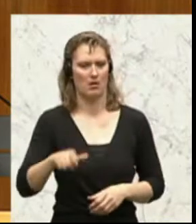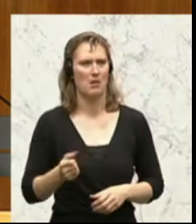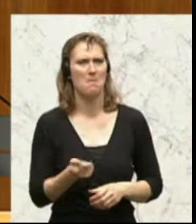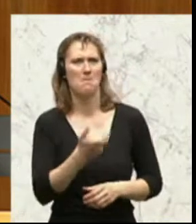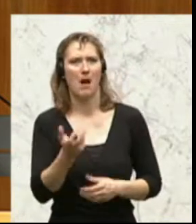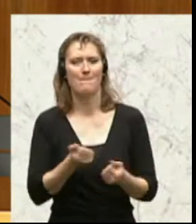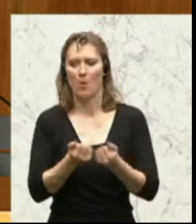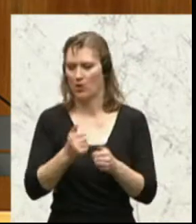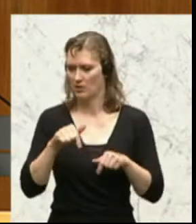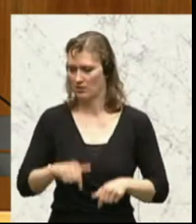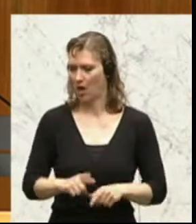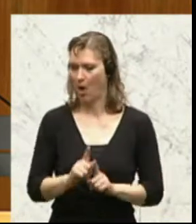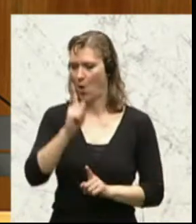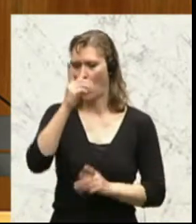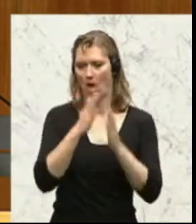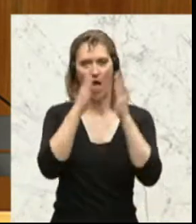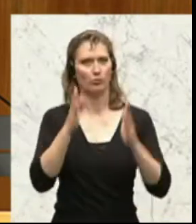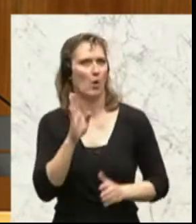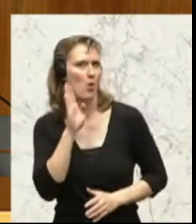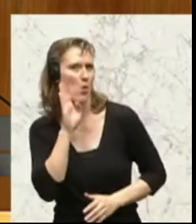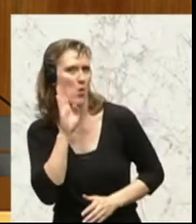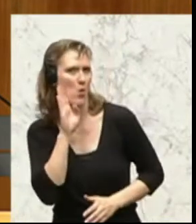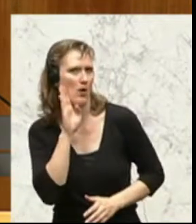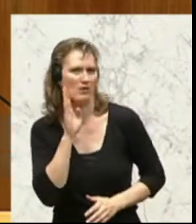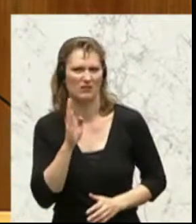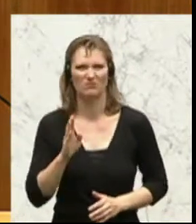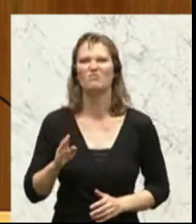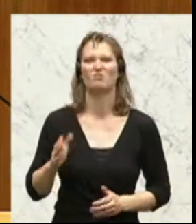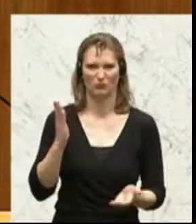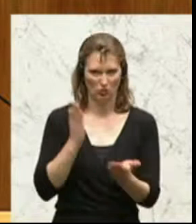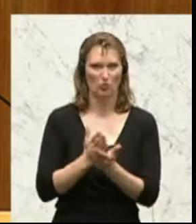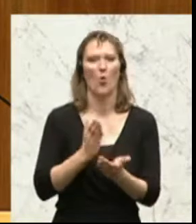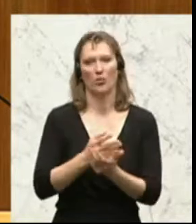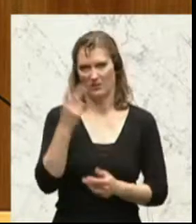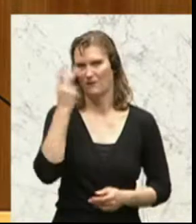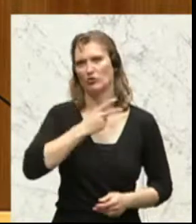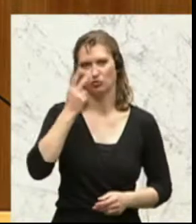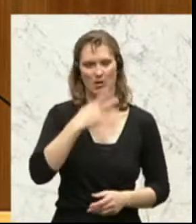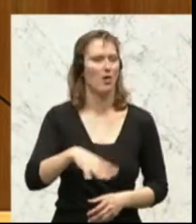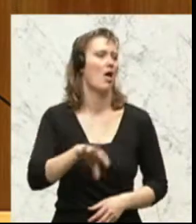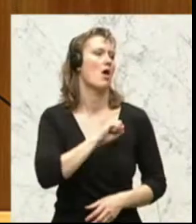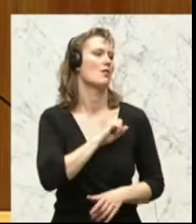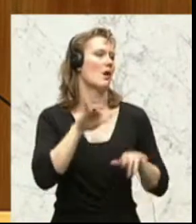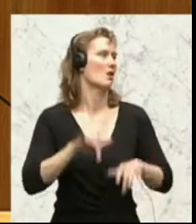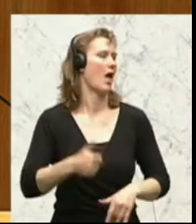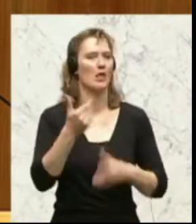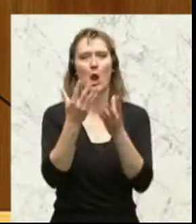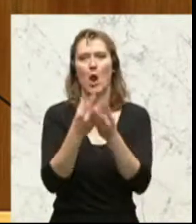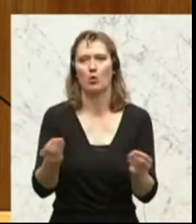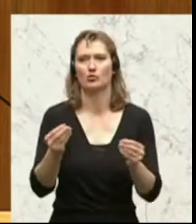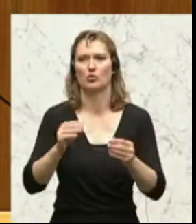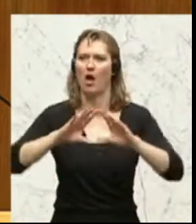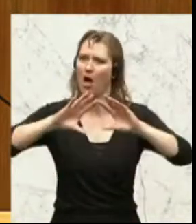Hohen Haus zuhört, dann weiß man, endlich gibt es eine Lösung für alle Probleme